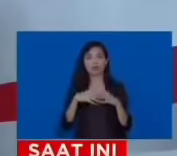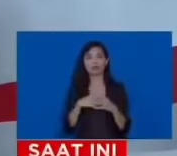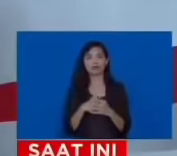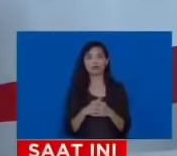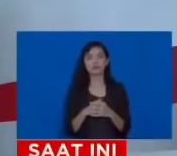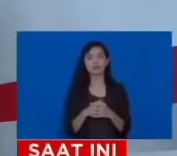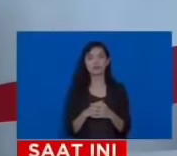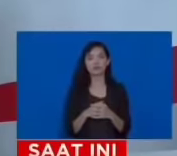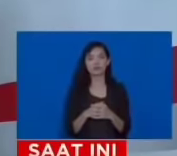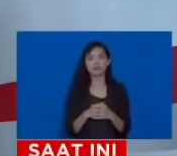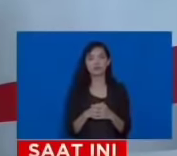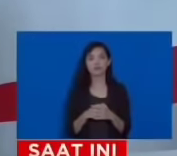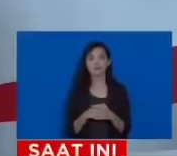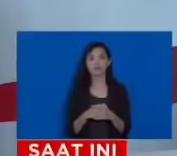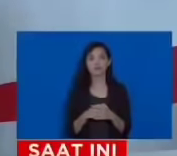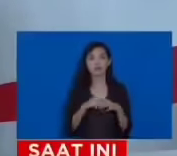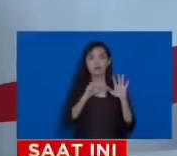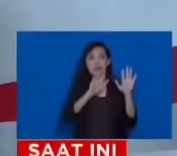pemeriksaan di